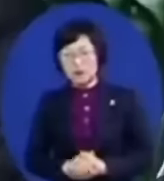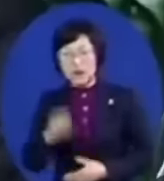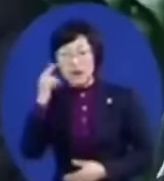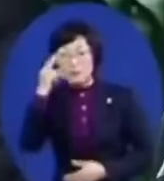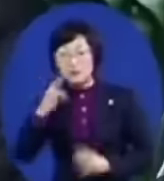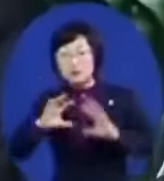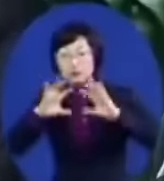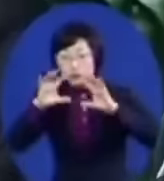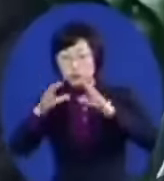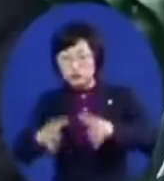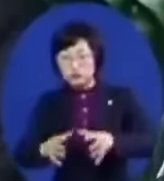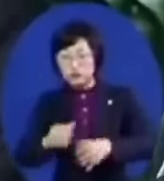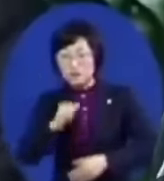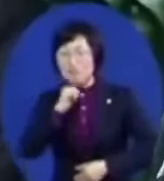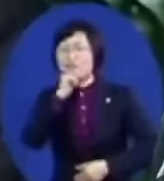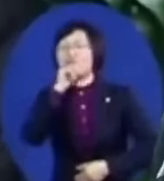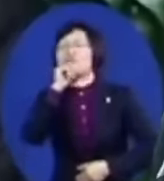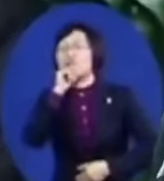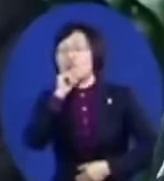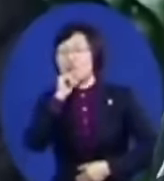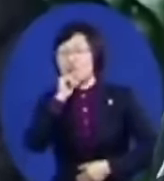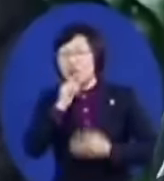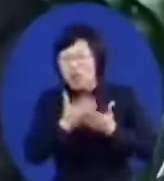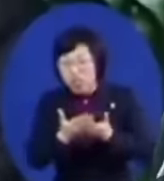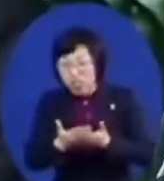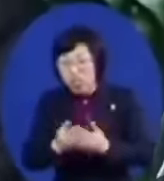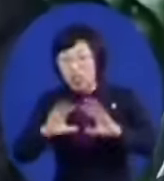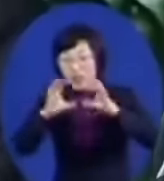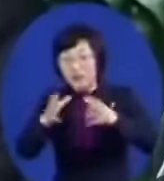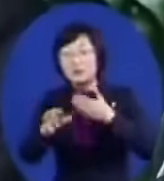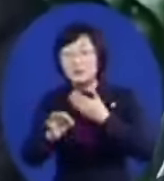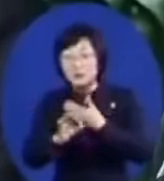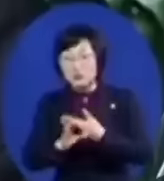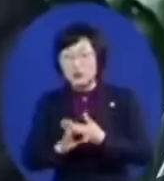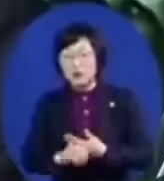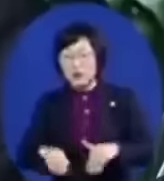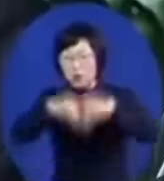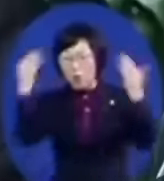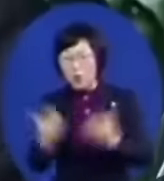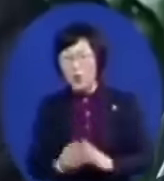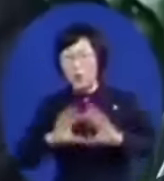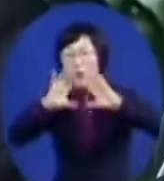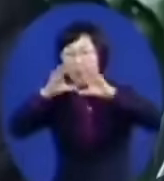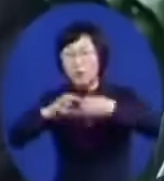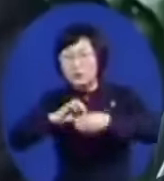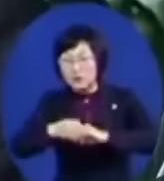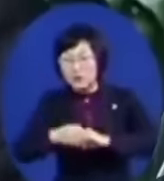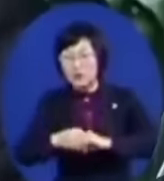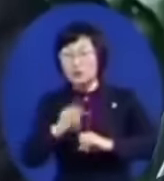미국이 가난하고 거지 나라였으면 온 세계뿐 아니라 우리 한국은